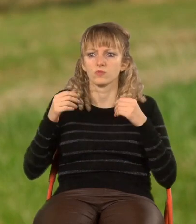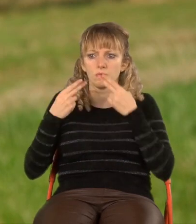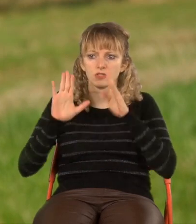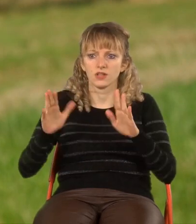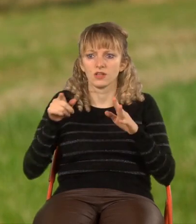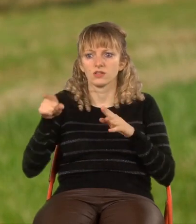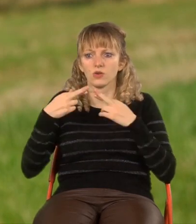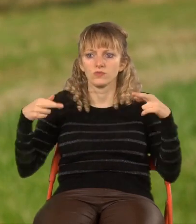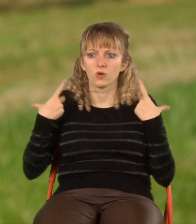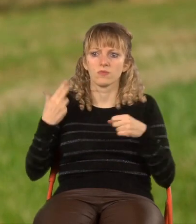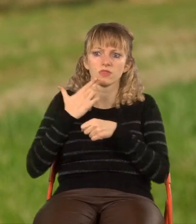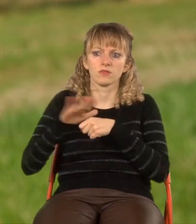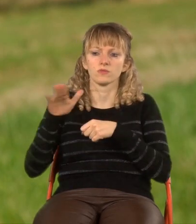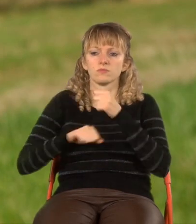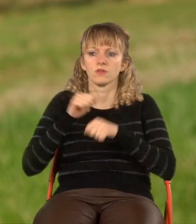czy